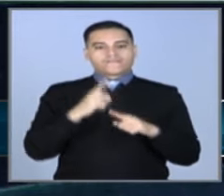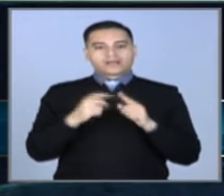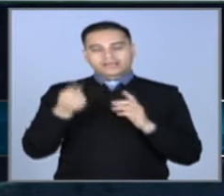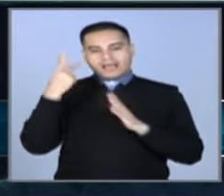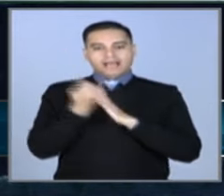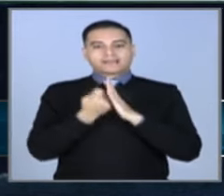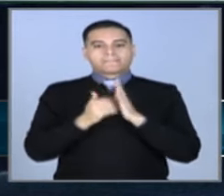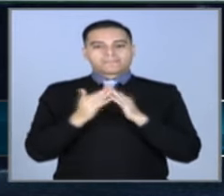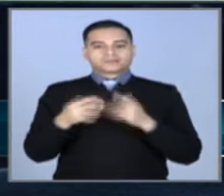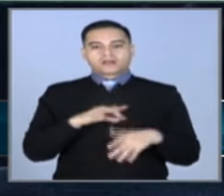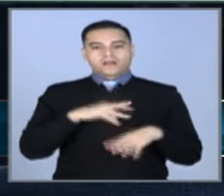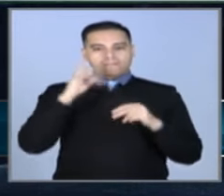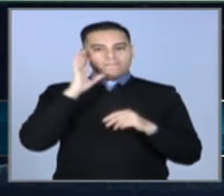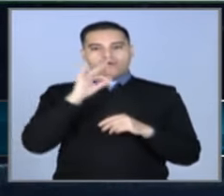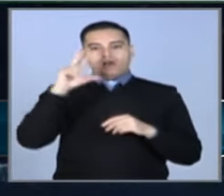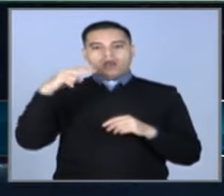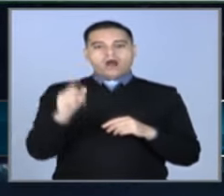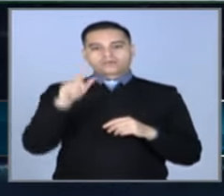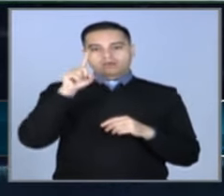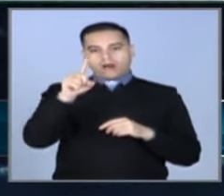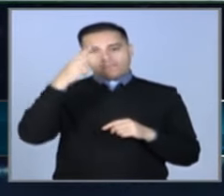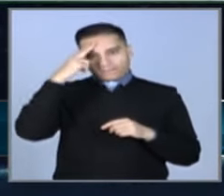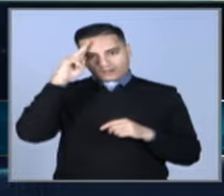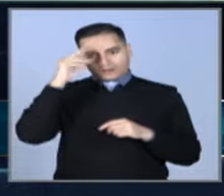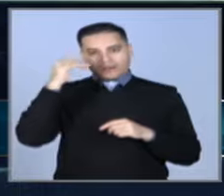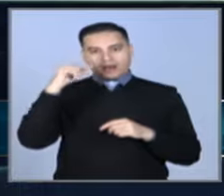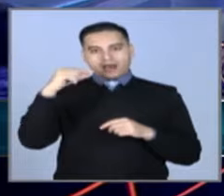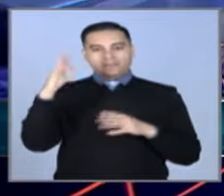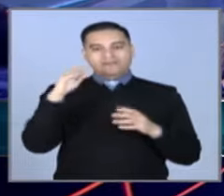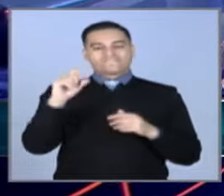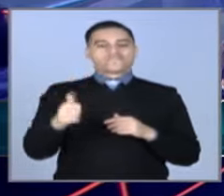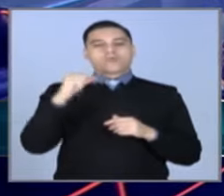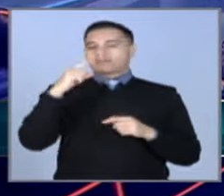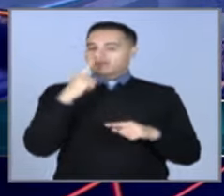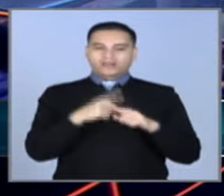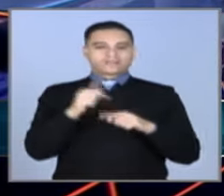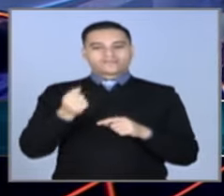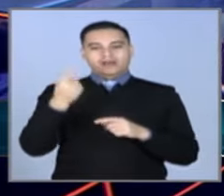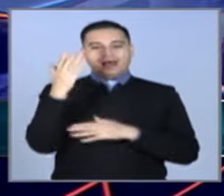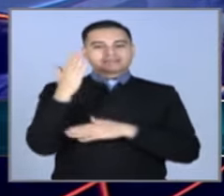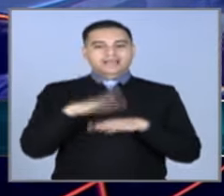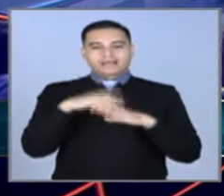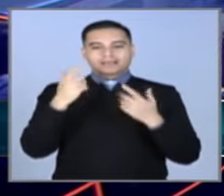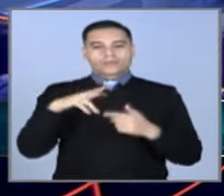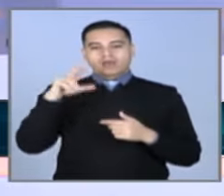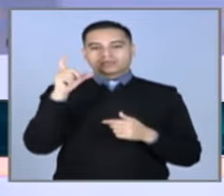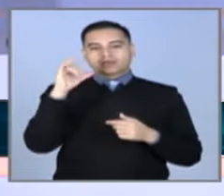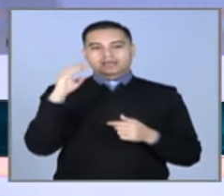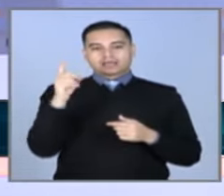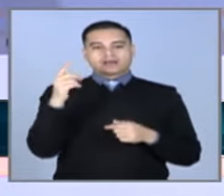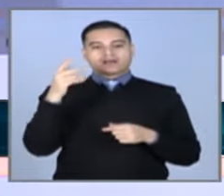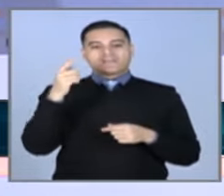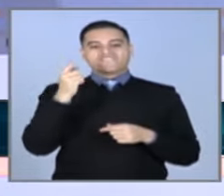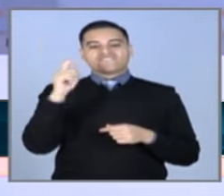كاتب مصري راحل ملقب بالعراب فمن هو؟ أحمد فدني. غلط. ما هي العملة الرسمية لدولة النيجر؟